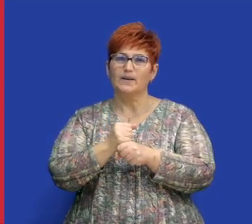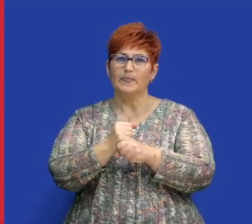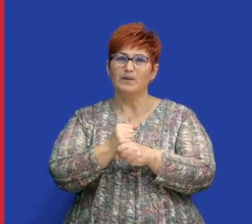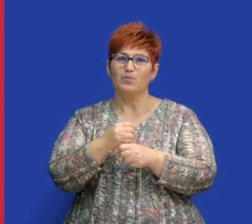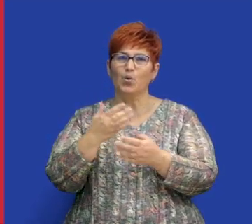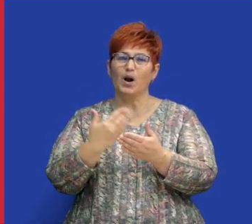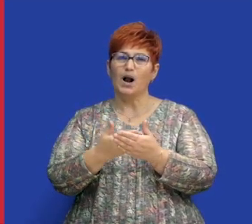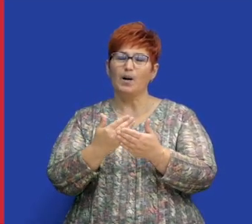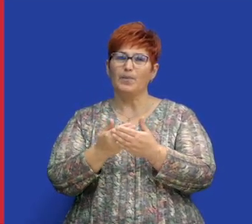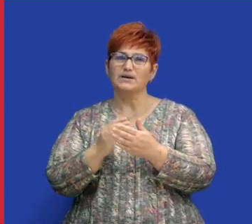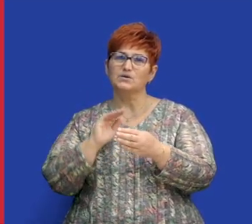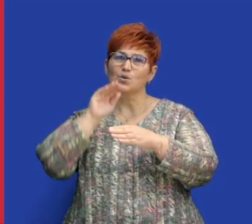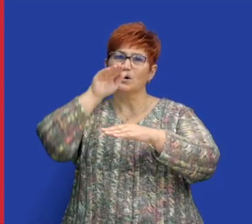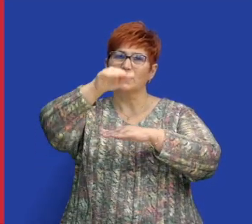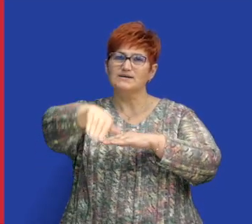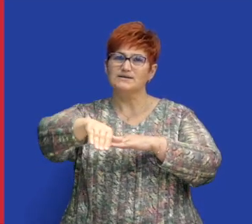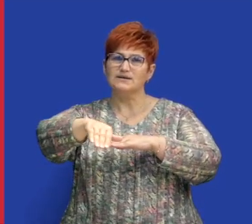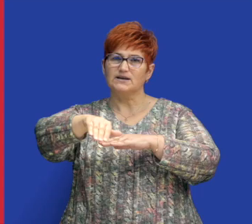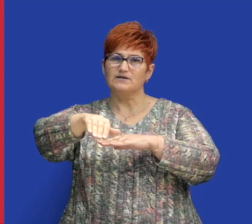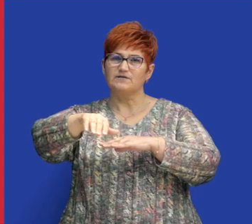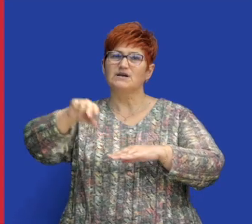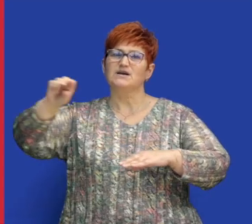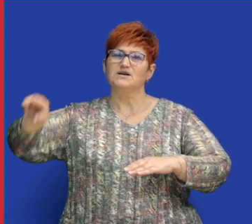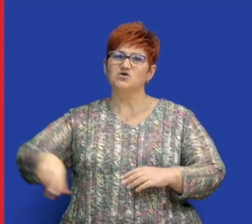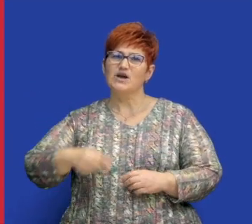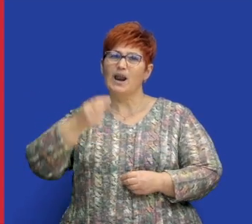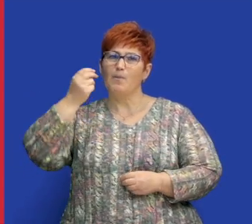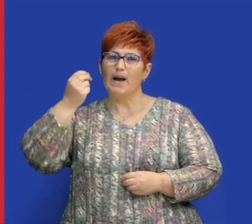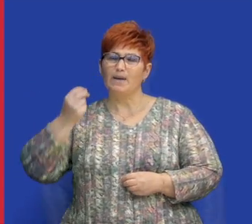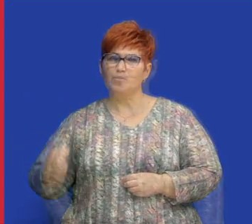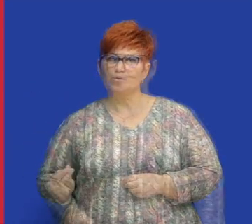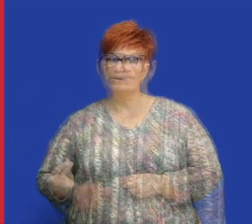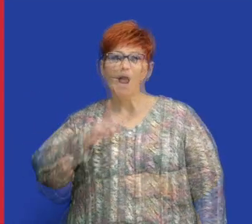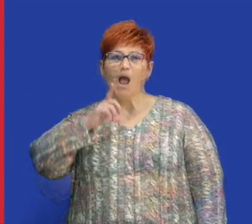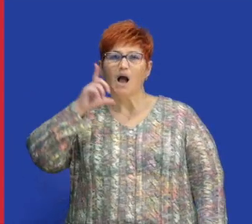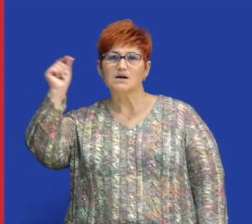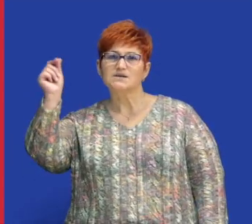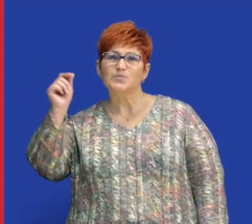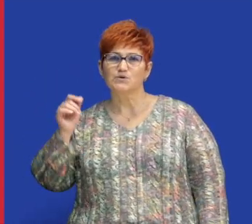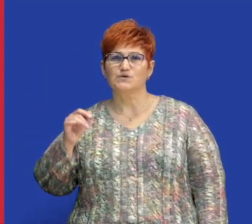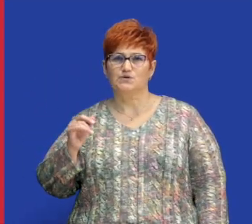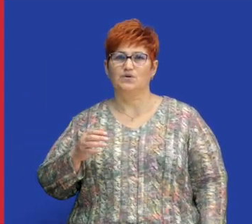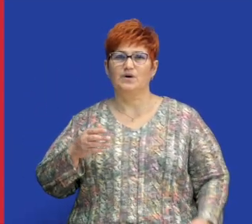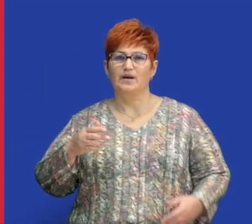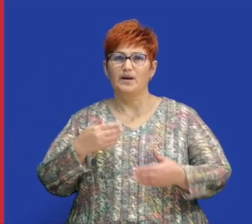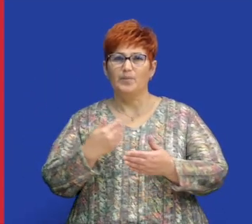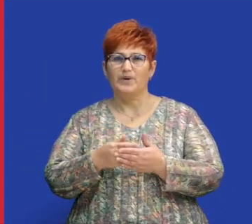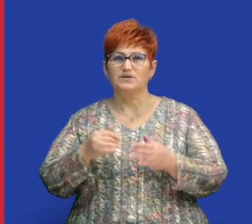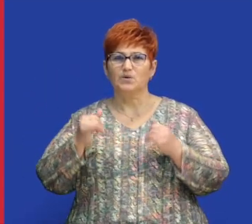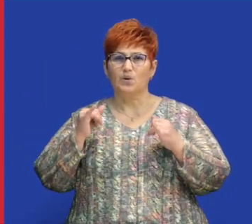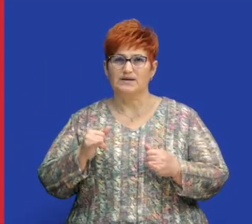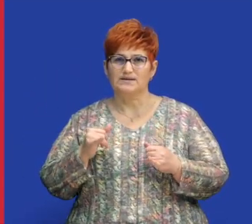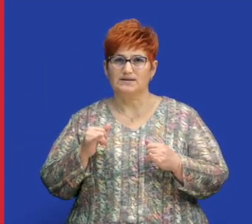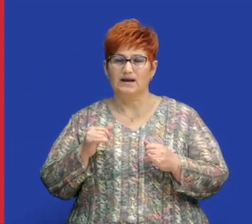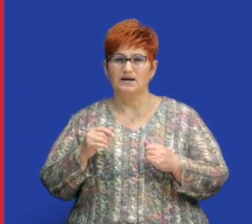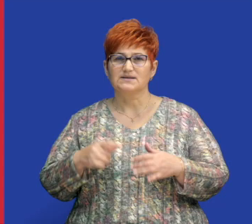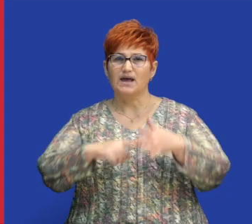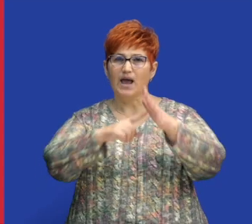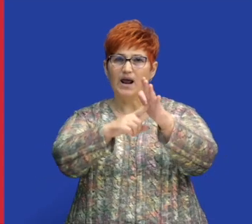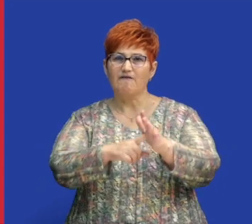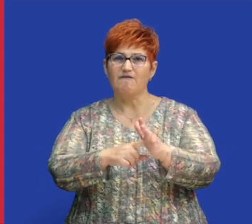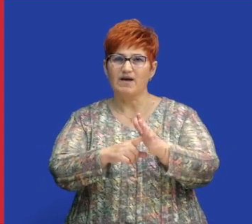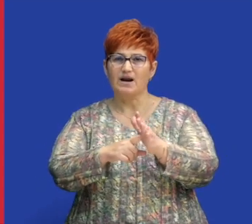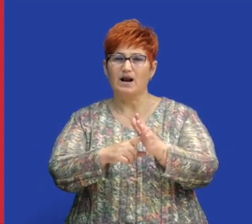ne ajándékozzunk. A közvetlen partnerek részére márkás ébresztőóra, tollkészlet, bonbon,